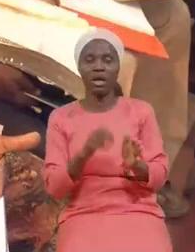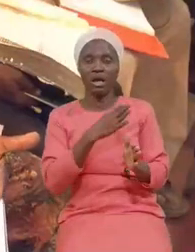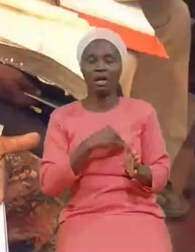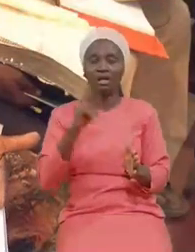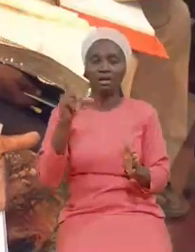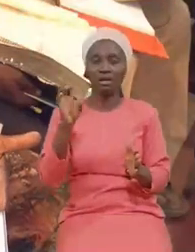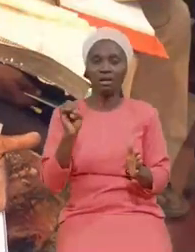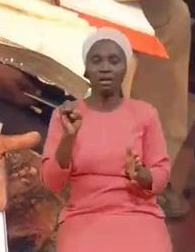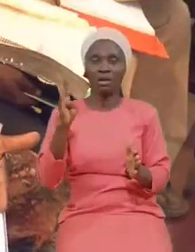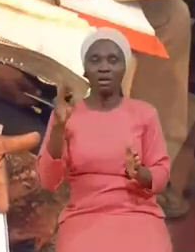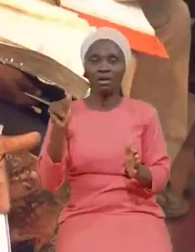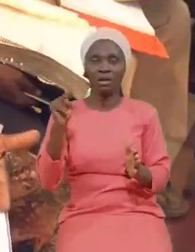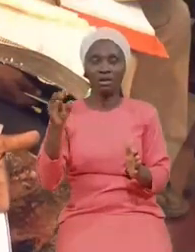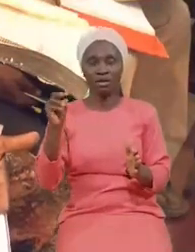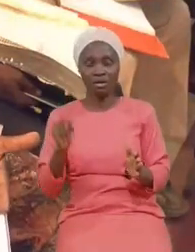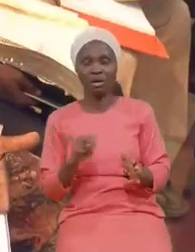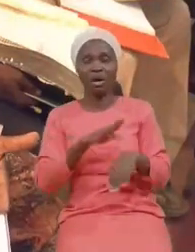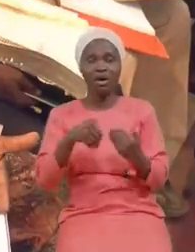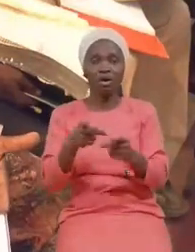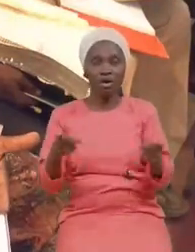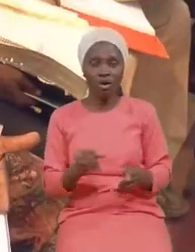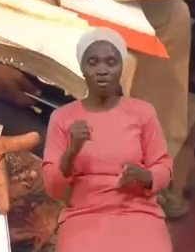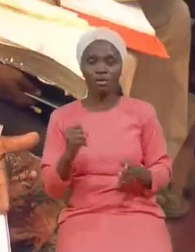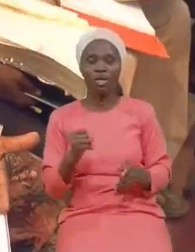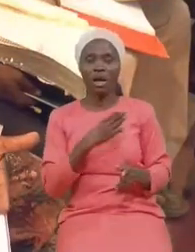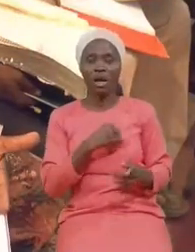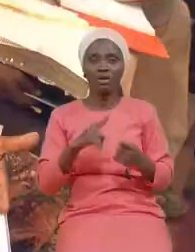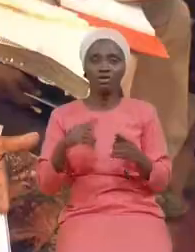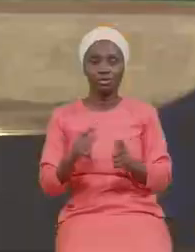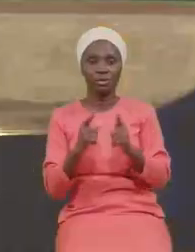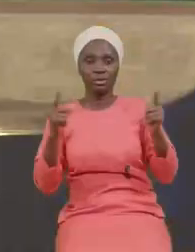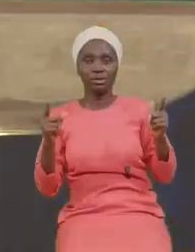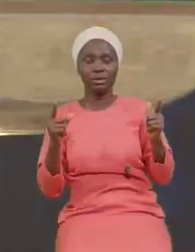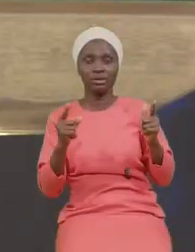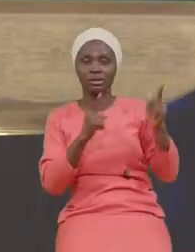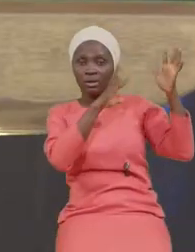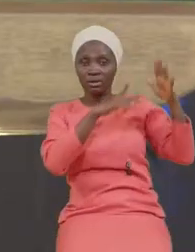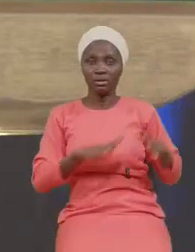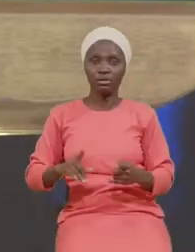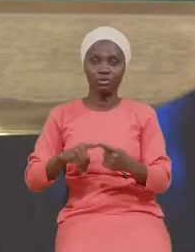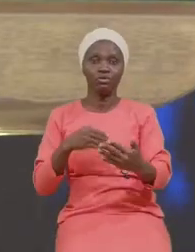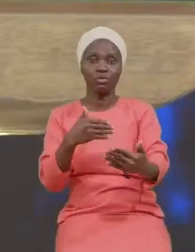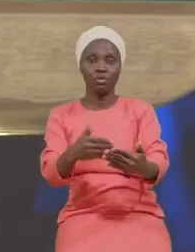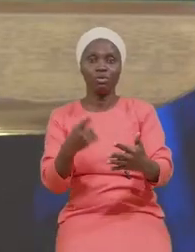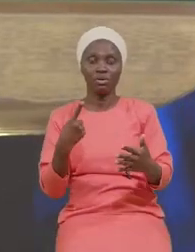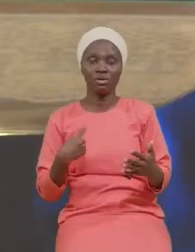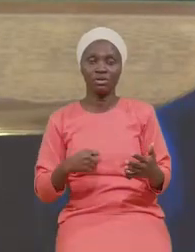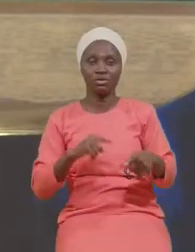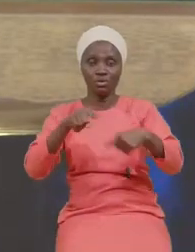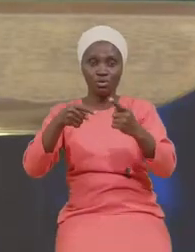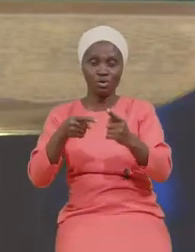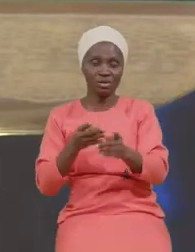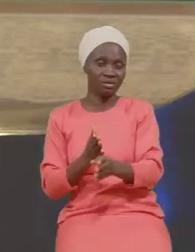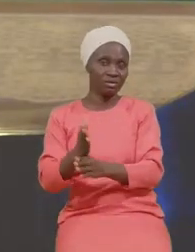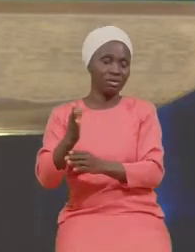et le Liban jusqu'au grand fleuve le fleuve de l'Euphrate tout le pays des éthiens et